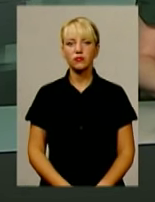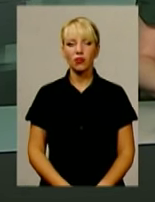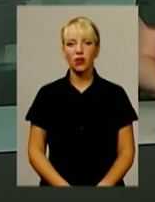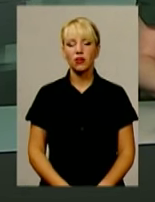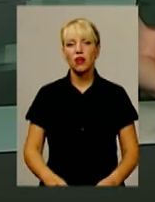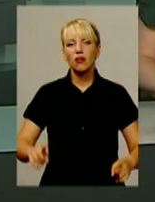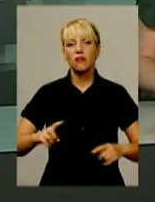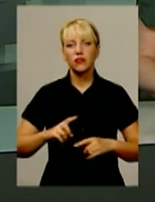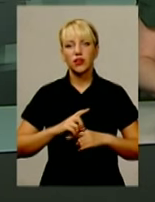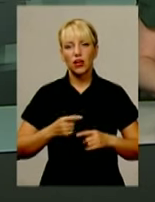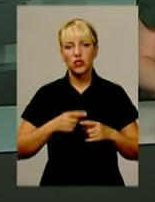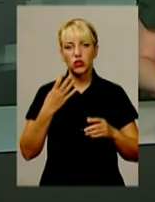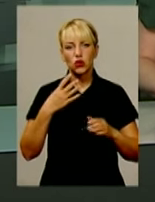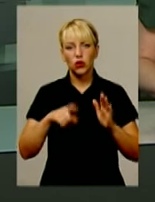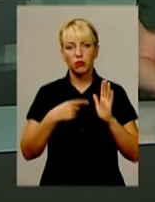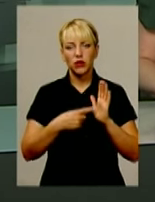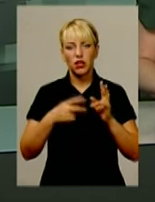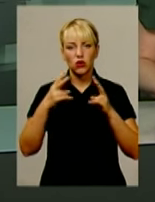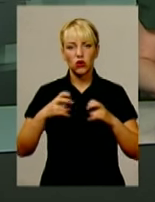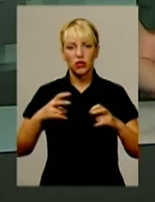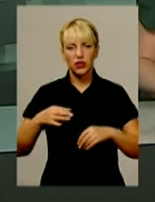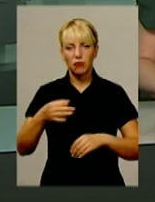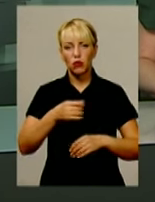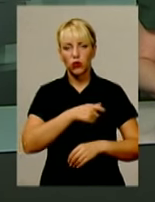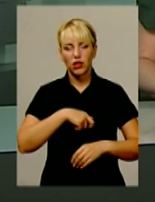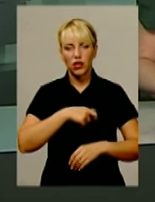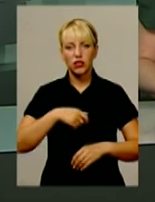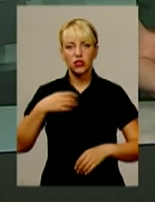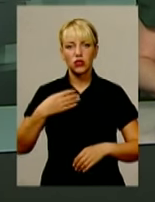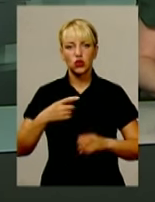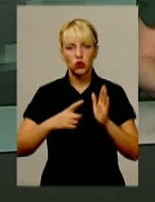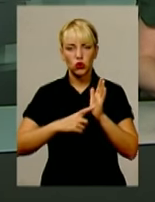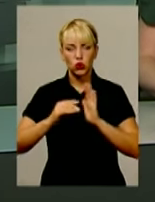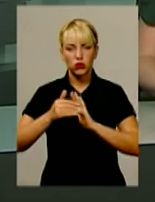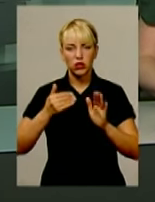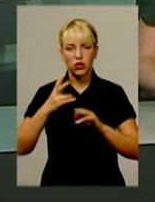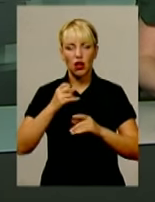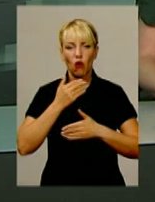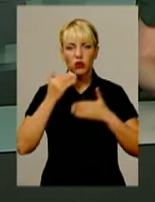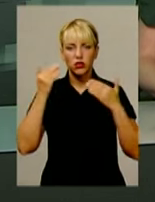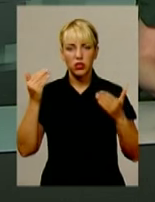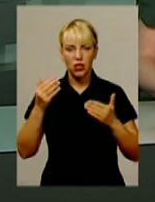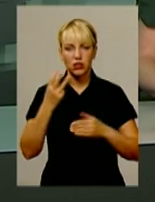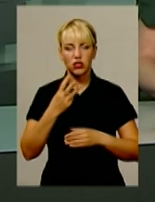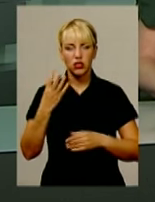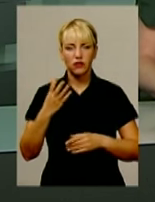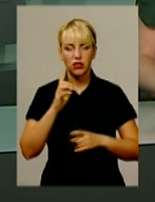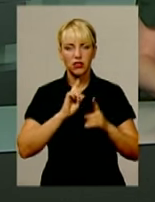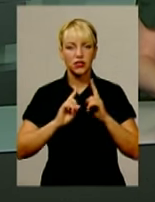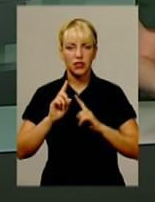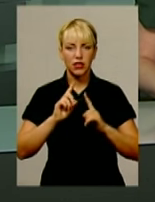Фінальний акорд. Понад 40 питань розглянули депутати обласної ради 6-го скликання на останній черговій 34-й